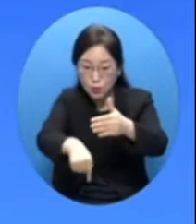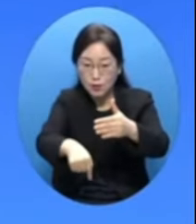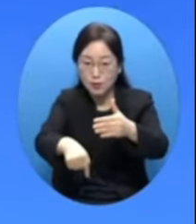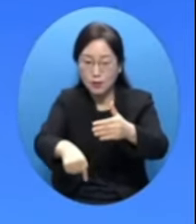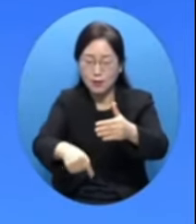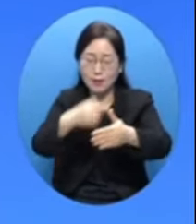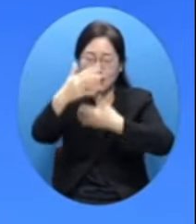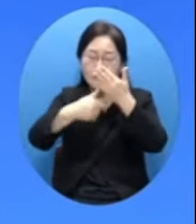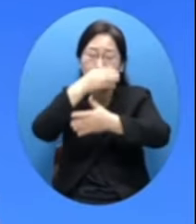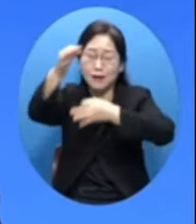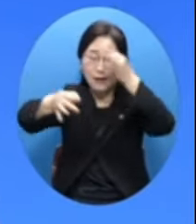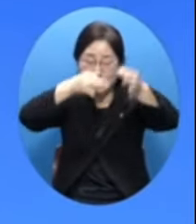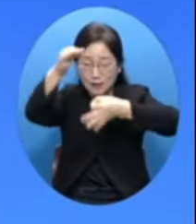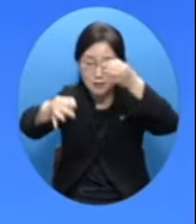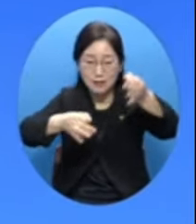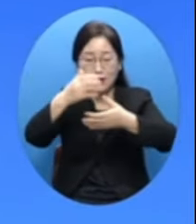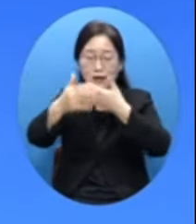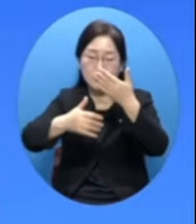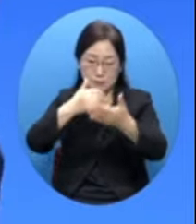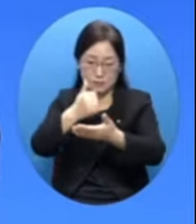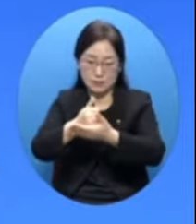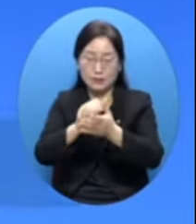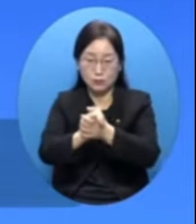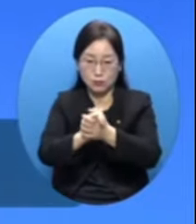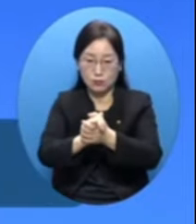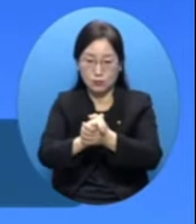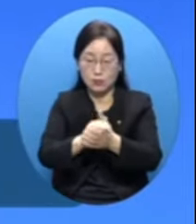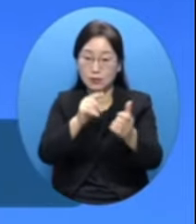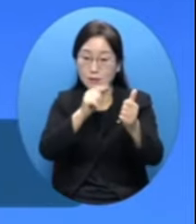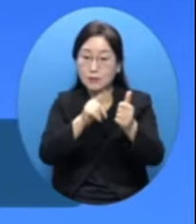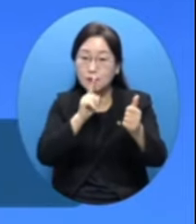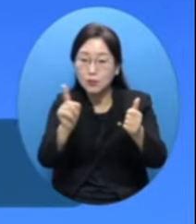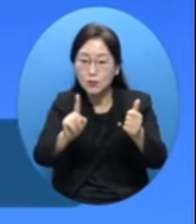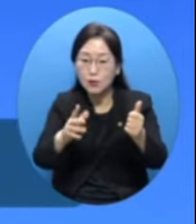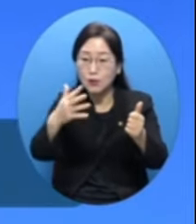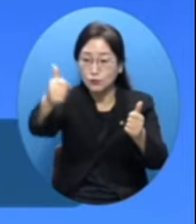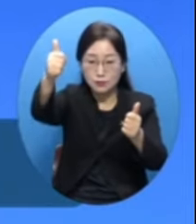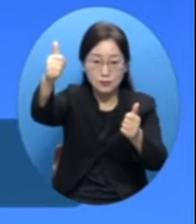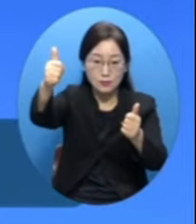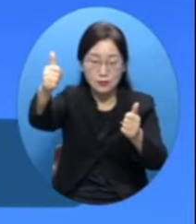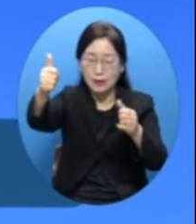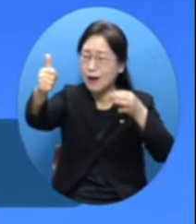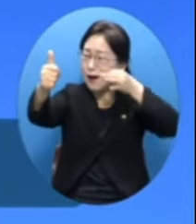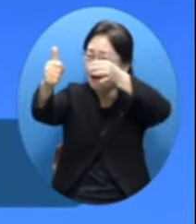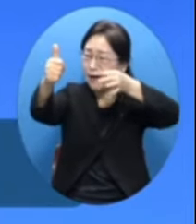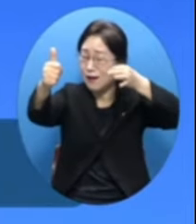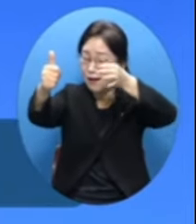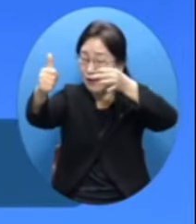부르짖었더니 그는 믿음으로 고백합니다. 주께서 내 음성을 들으셨나이다.